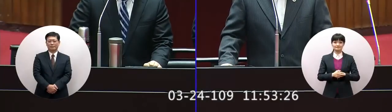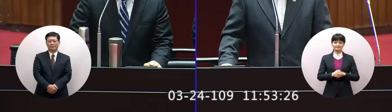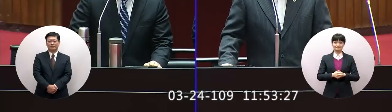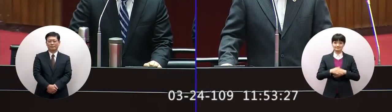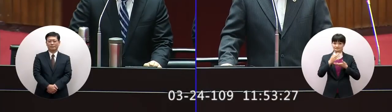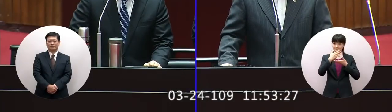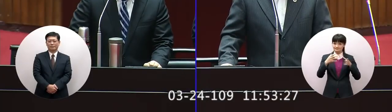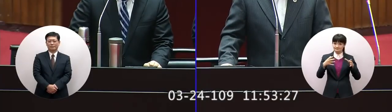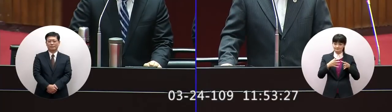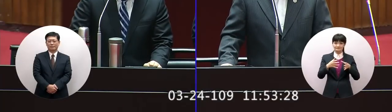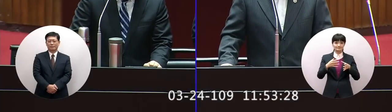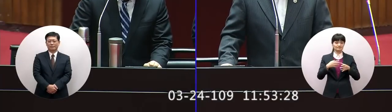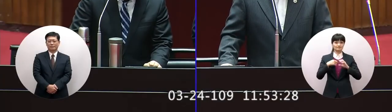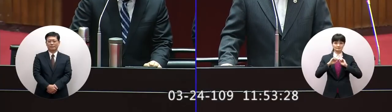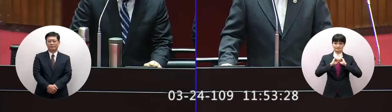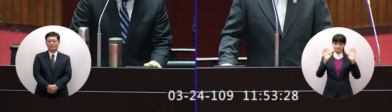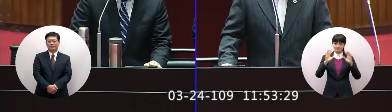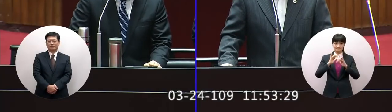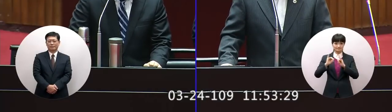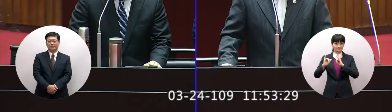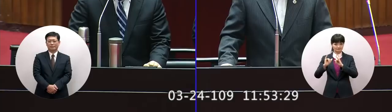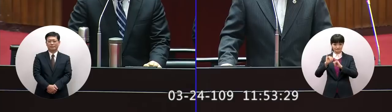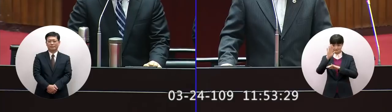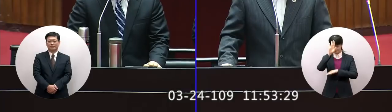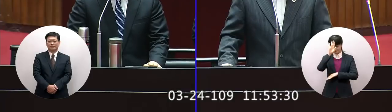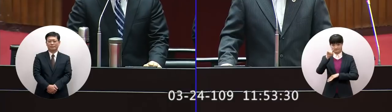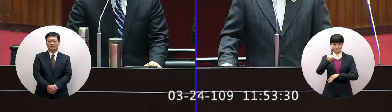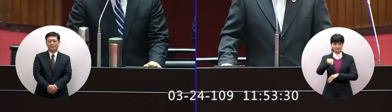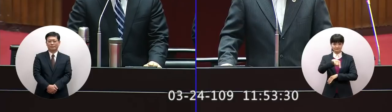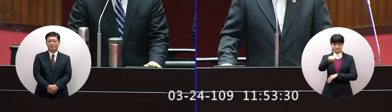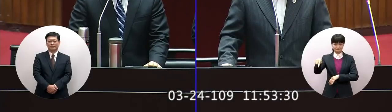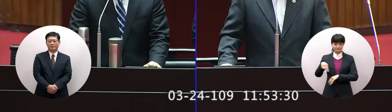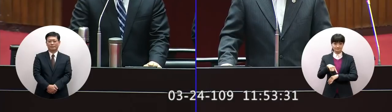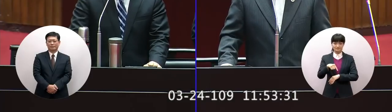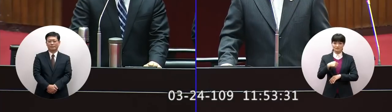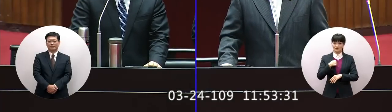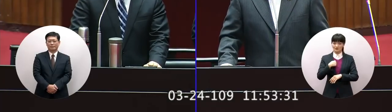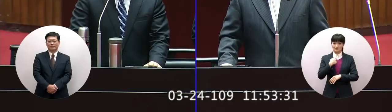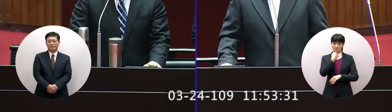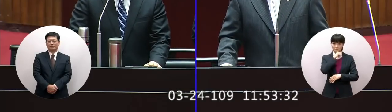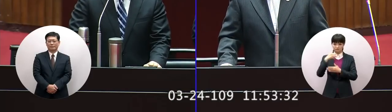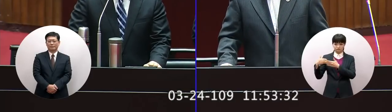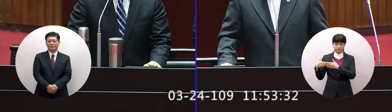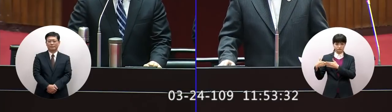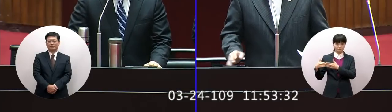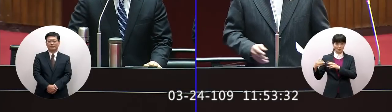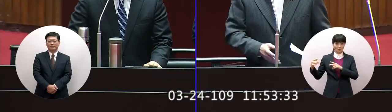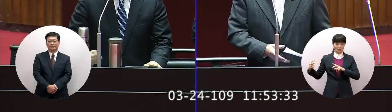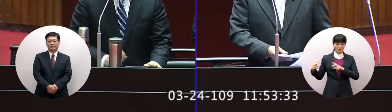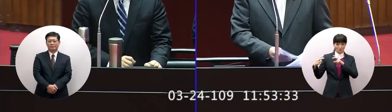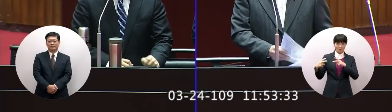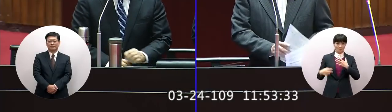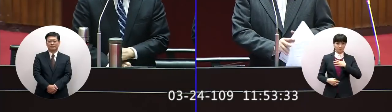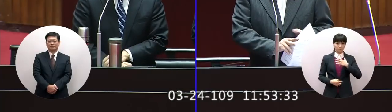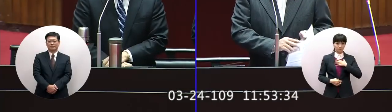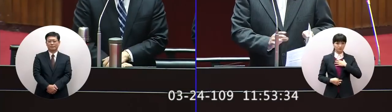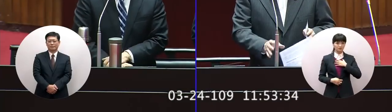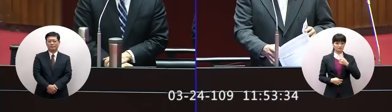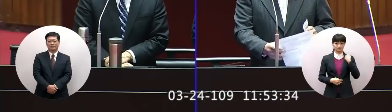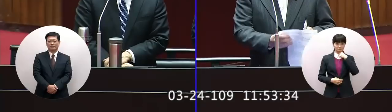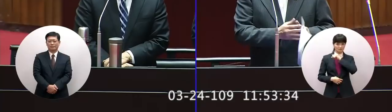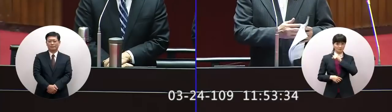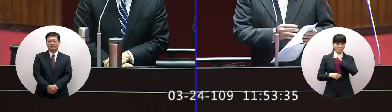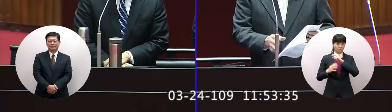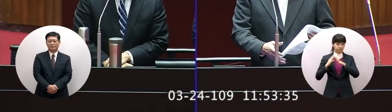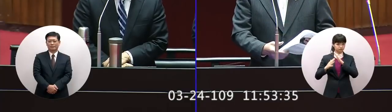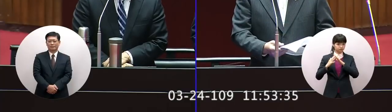委员，两岸军事冲突风险非常高，台湾要全面备战，